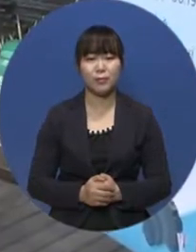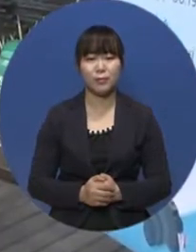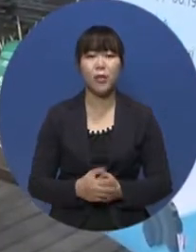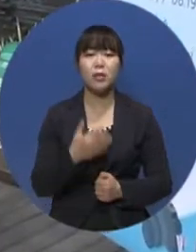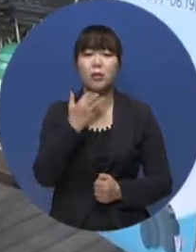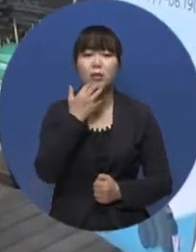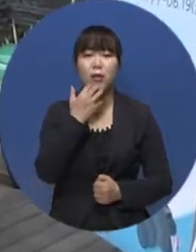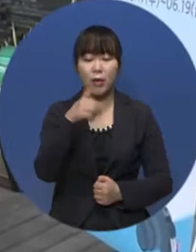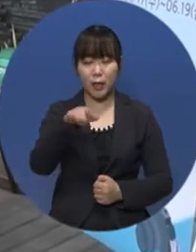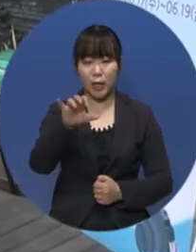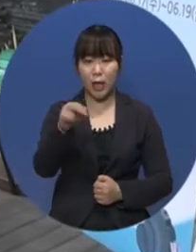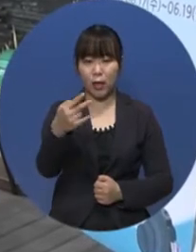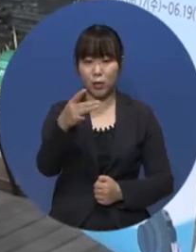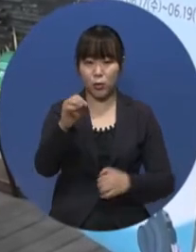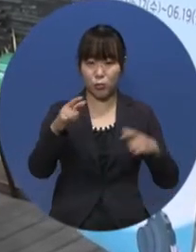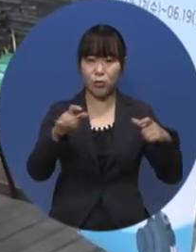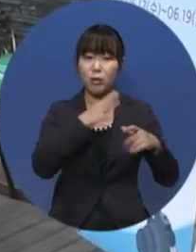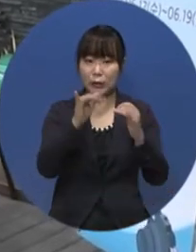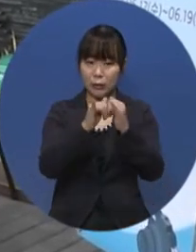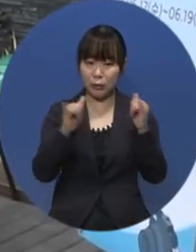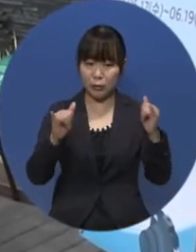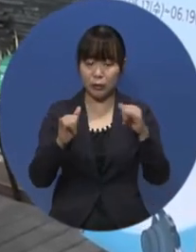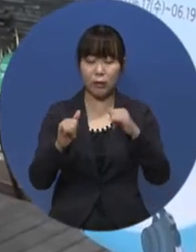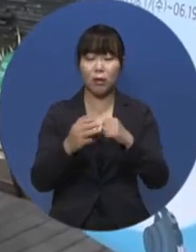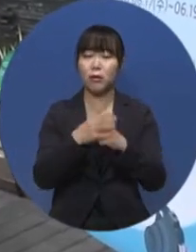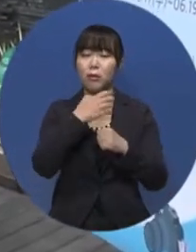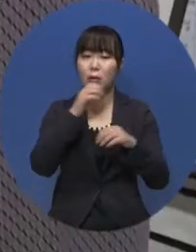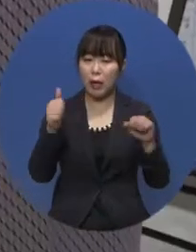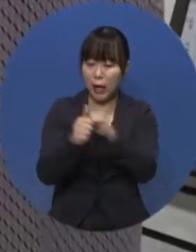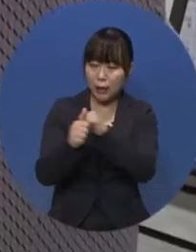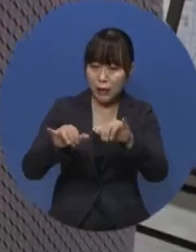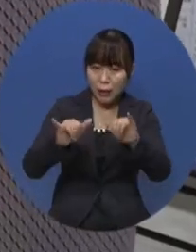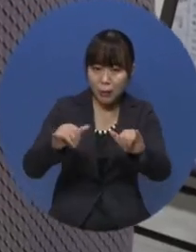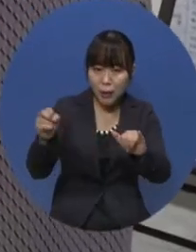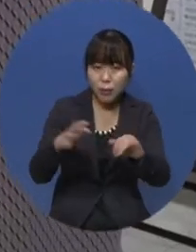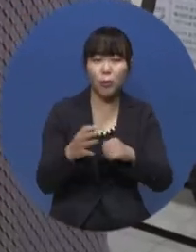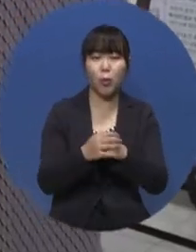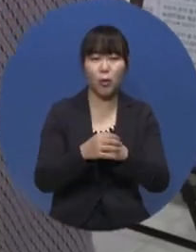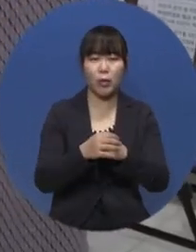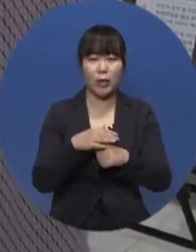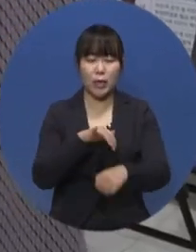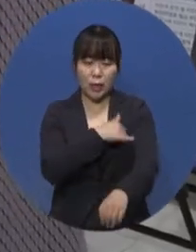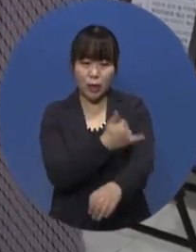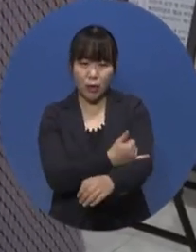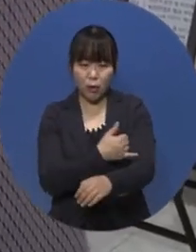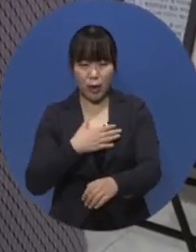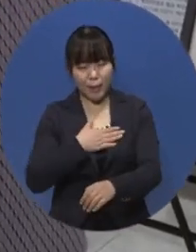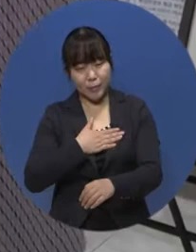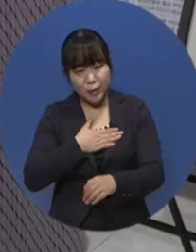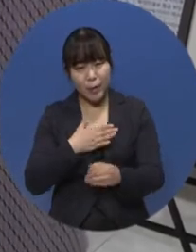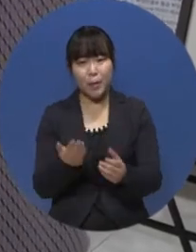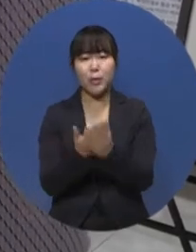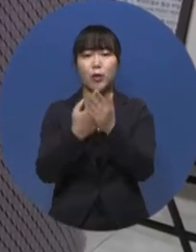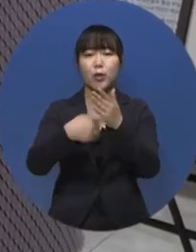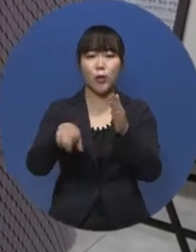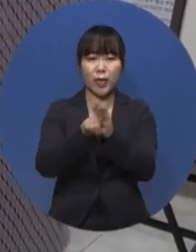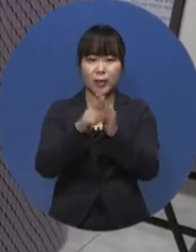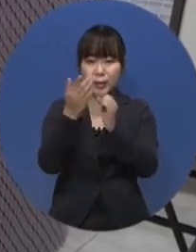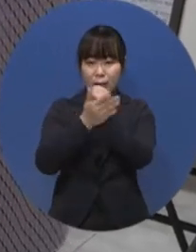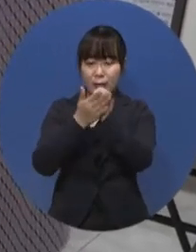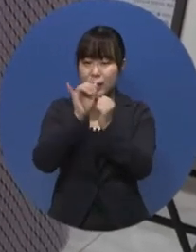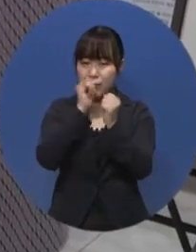서울 광동구 어르신들이 노인 학대 예방과 노인 인권 감수성 향상을 위한 사진들이 전시되고